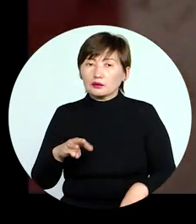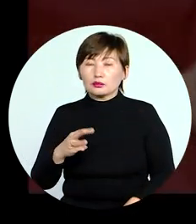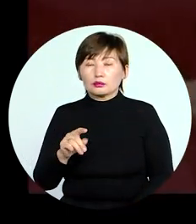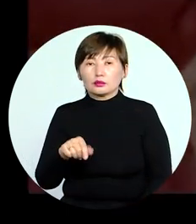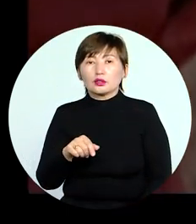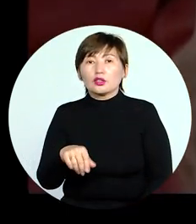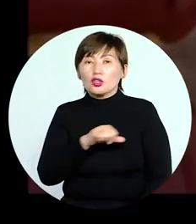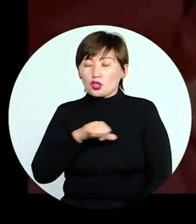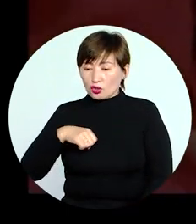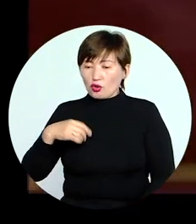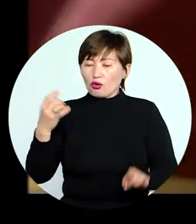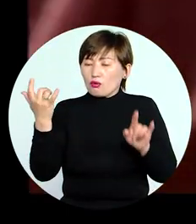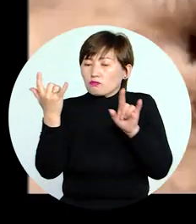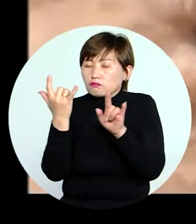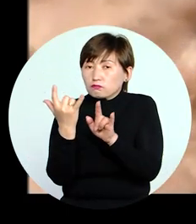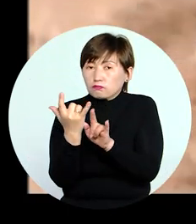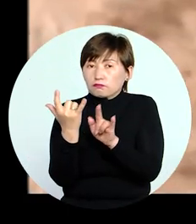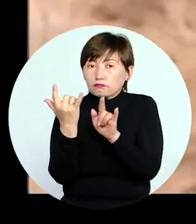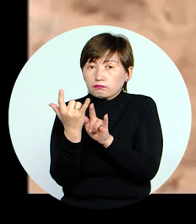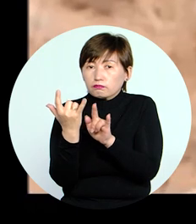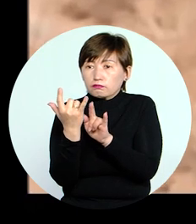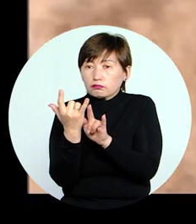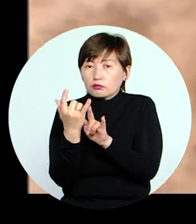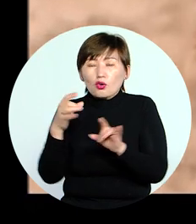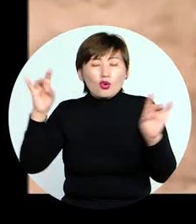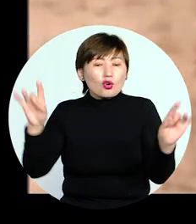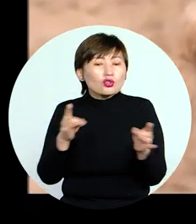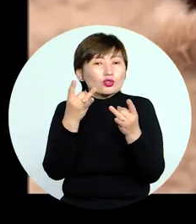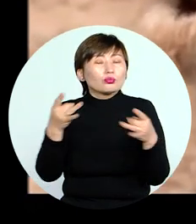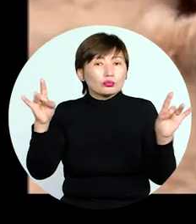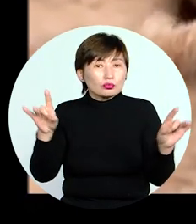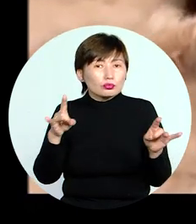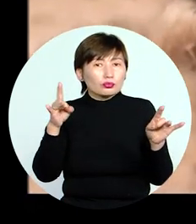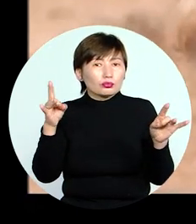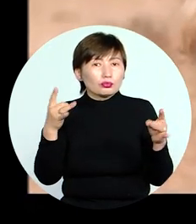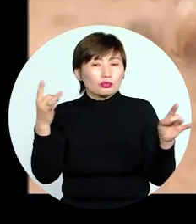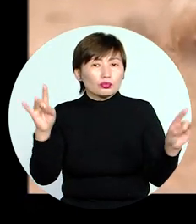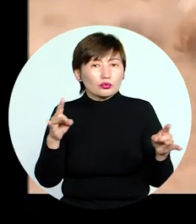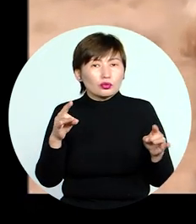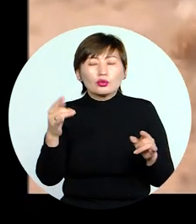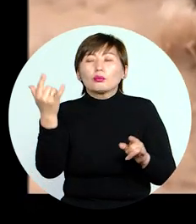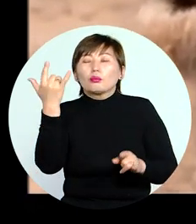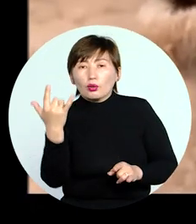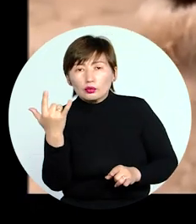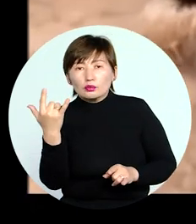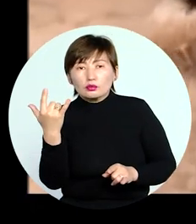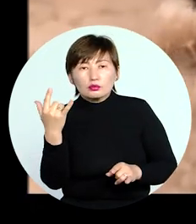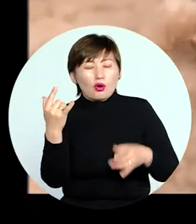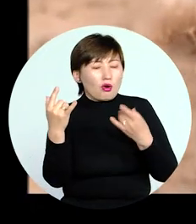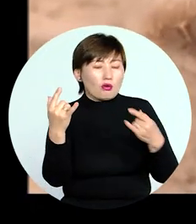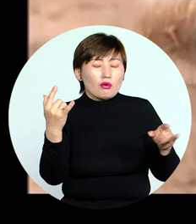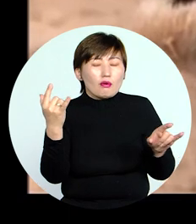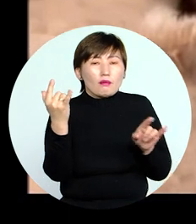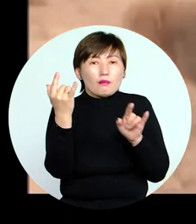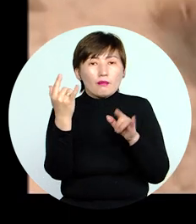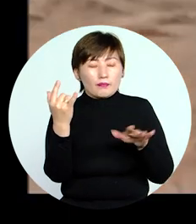процесс нь өөрөө юу байсан бэ гэхээр энэ хөгжмийн ихшиг дээр энэ ботго өөр ингийг